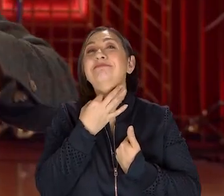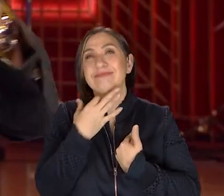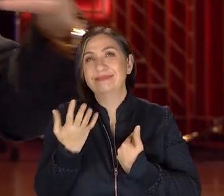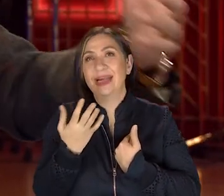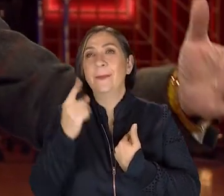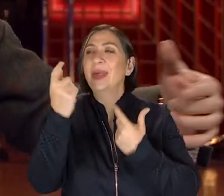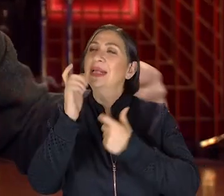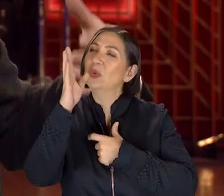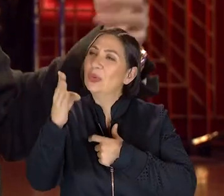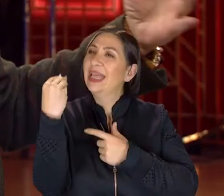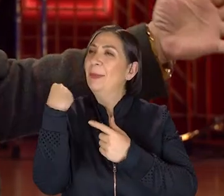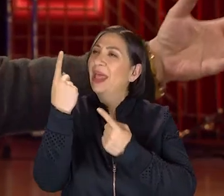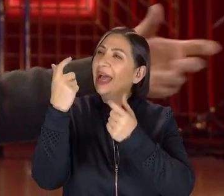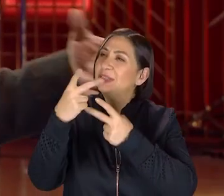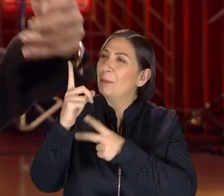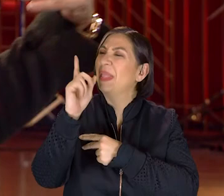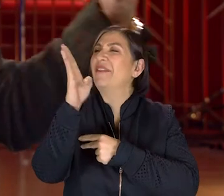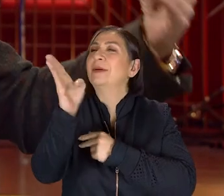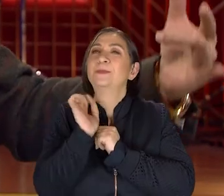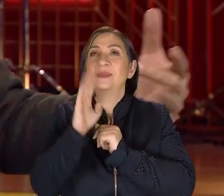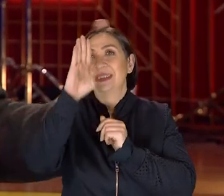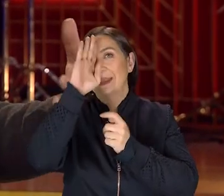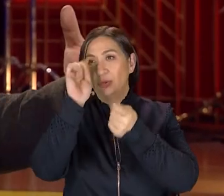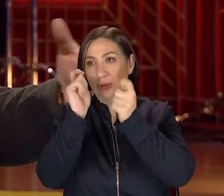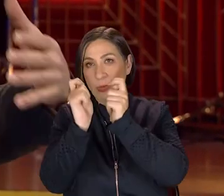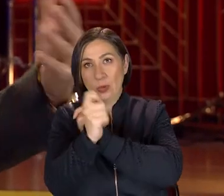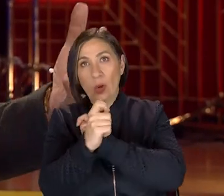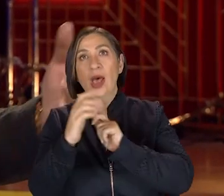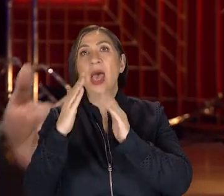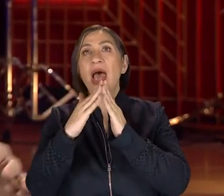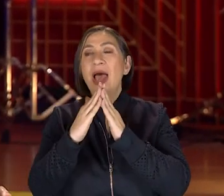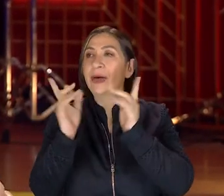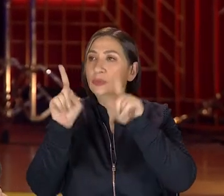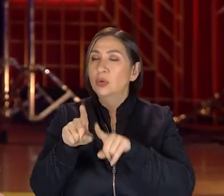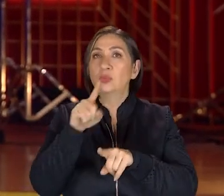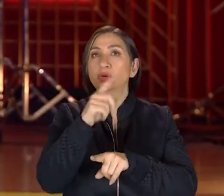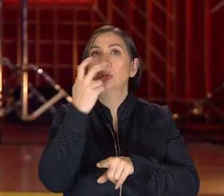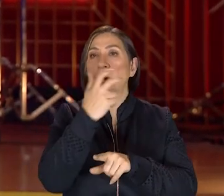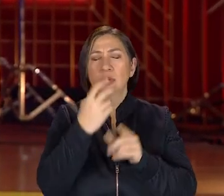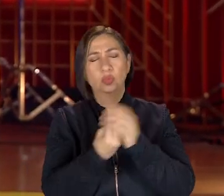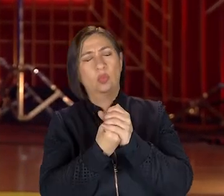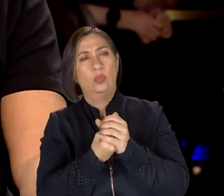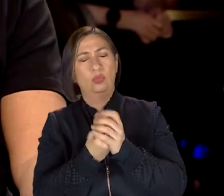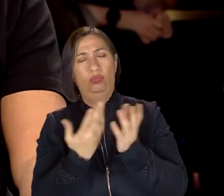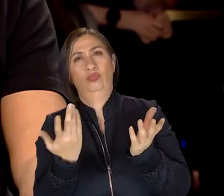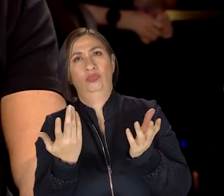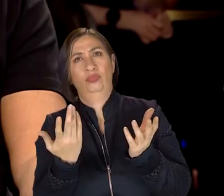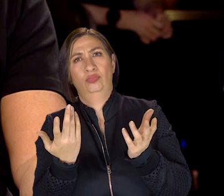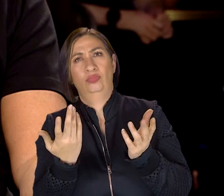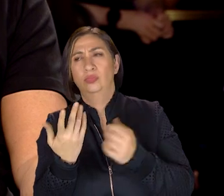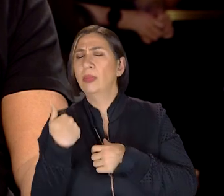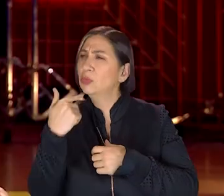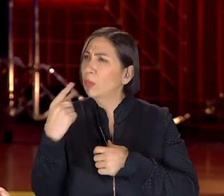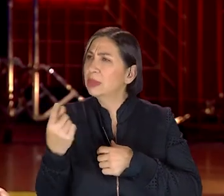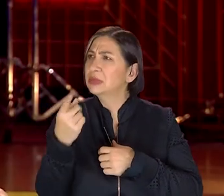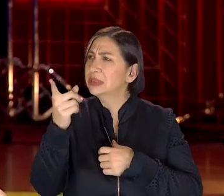bir yerlere de gidiyoruz. Yeni açılan bir yerler var filan. İstanbul değişiyor, sosyal hayat değişiyor. Ama evlerde buluşuyor. Bu şarkıyı koyuyorlar. Diyorum